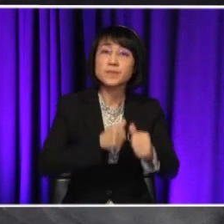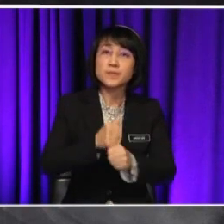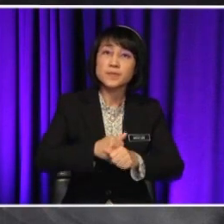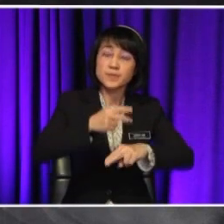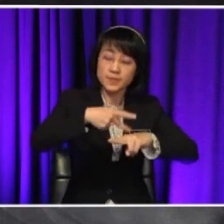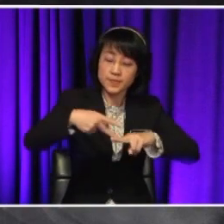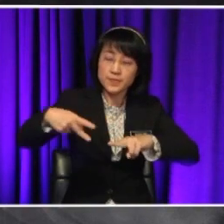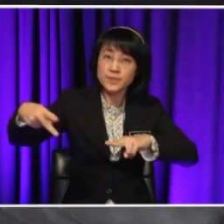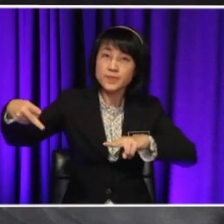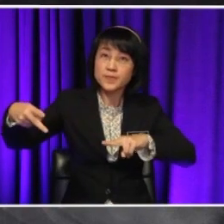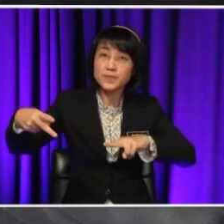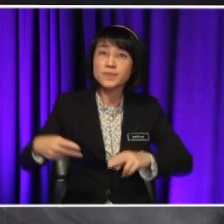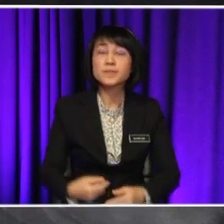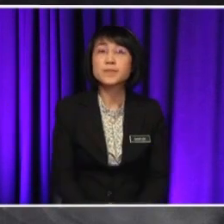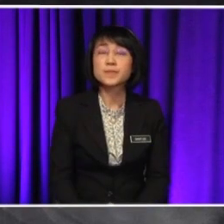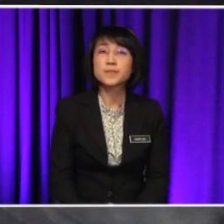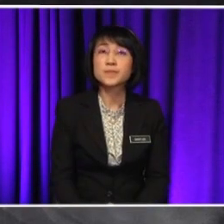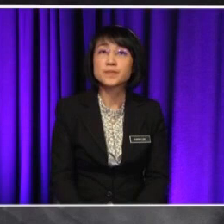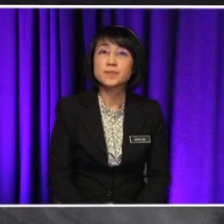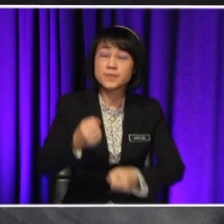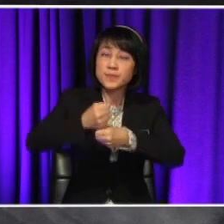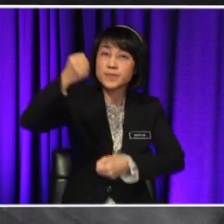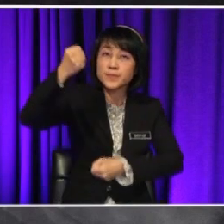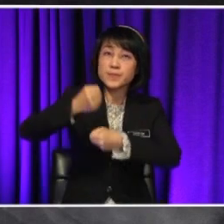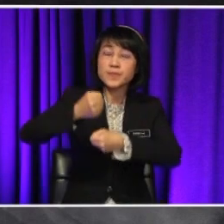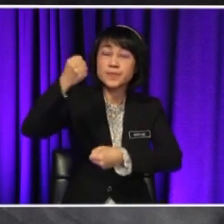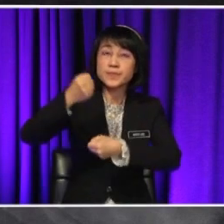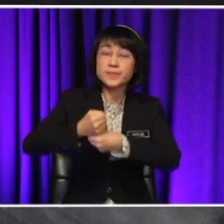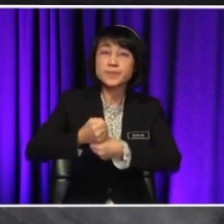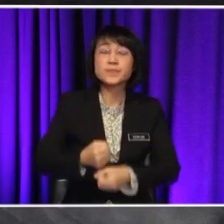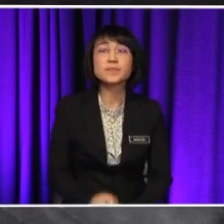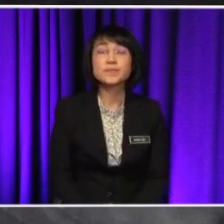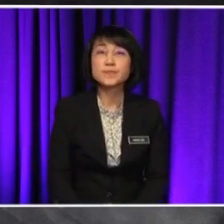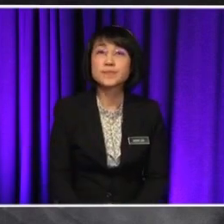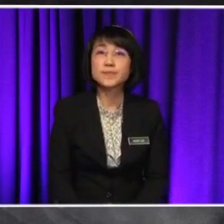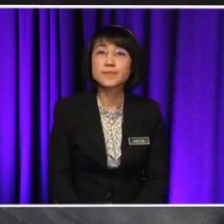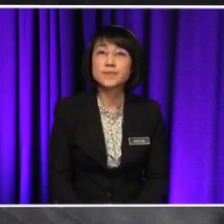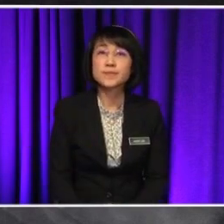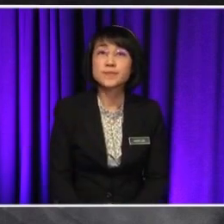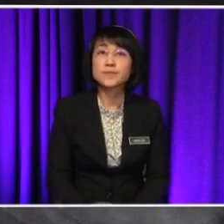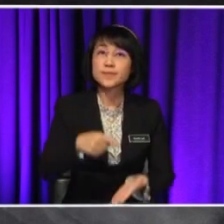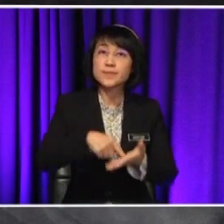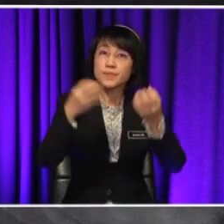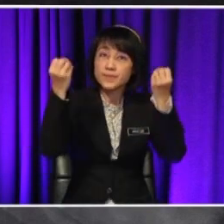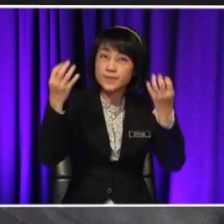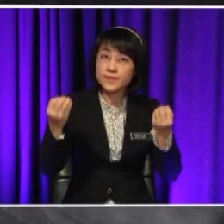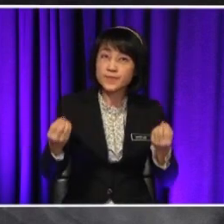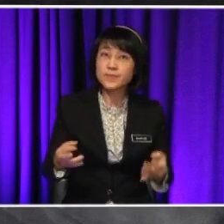cokma, okey, payung obok-obok, okay, semua itulah. Okey, maksudnya ini adalah perhiasan